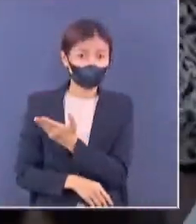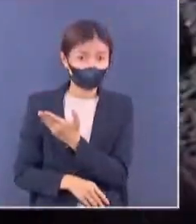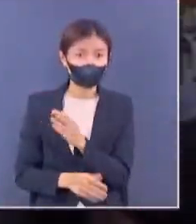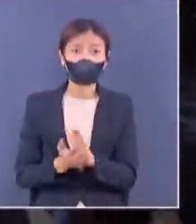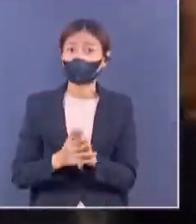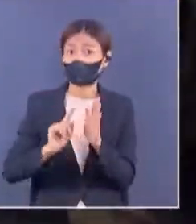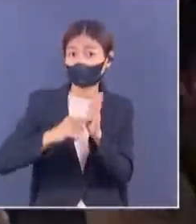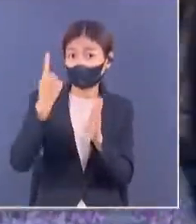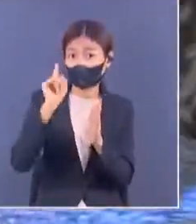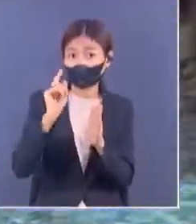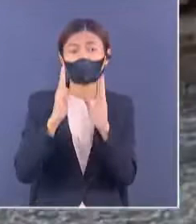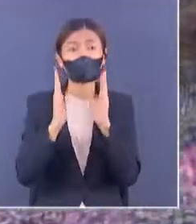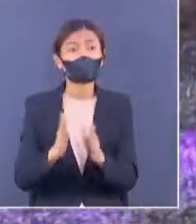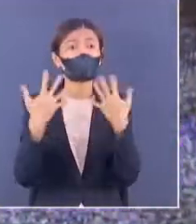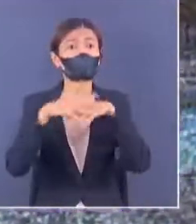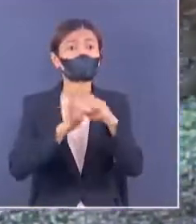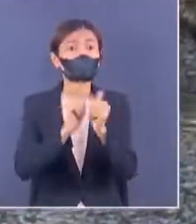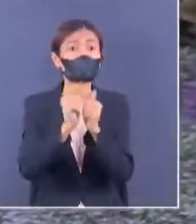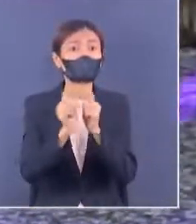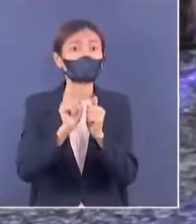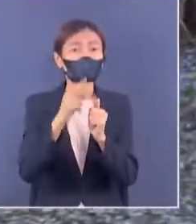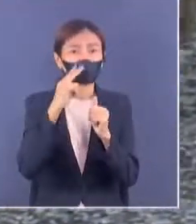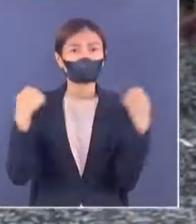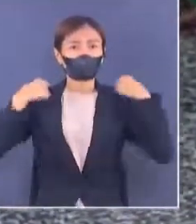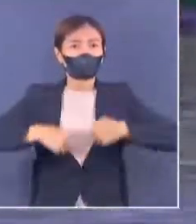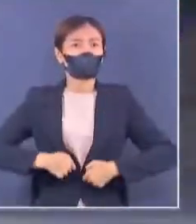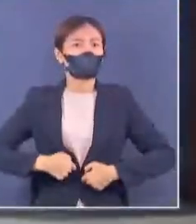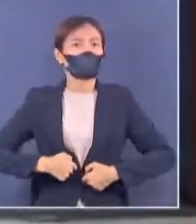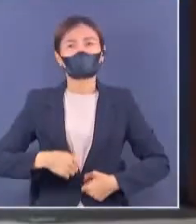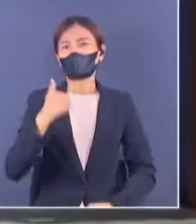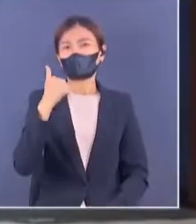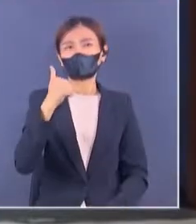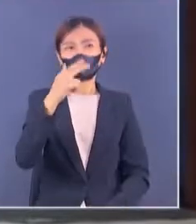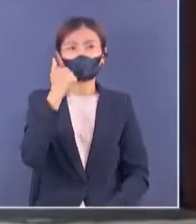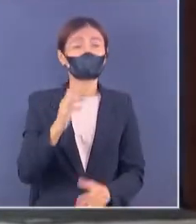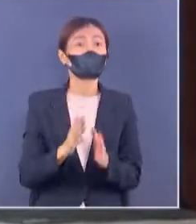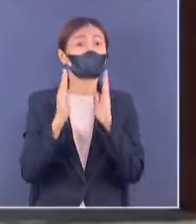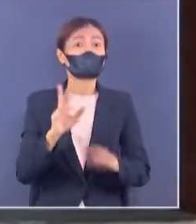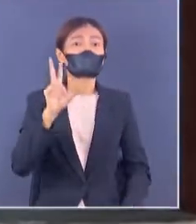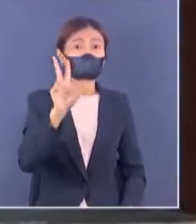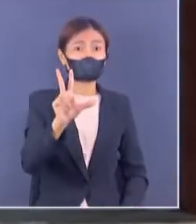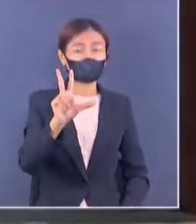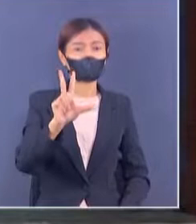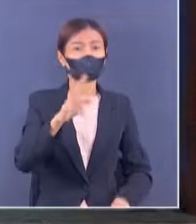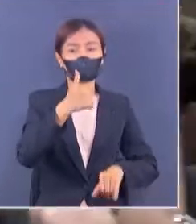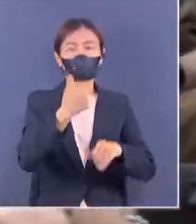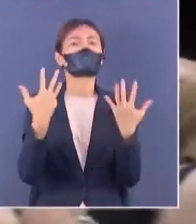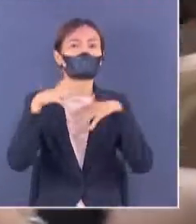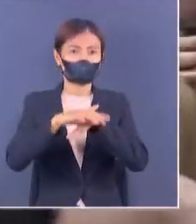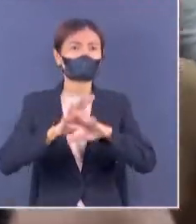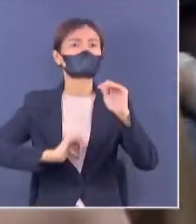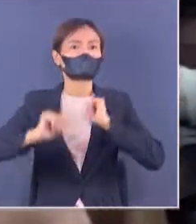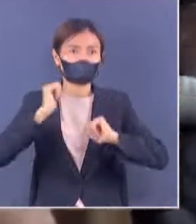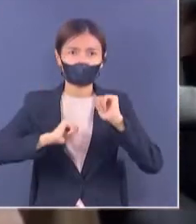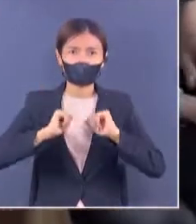ทปแรกผู้เข้าแข่งขันจัดเต็มกับคอสตูมทีมหนังดังโดยมี3นักแสดงก๊อฟฟางและก็ปาล์มค่ะก็มาในลุคภ